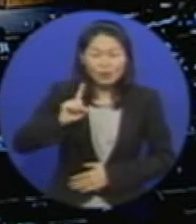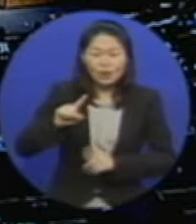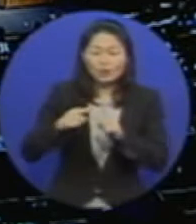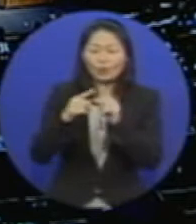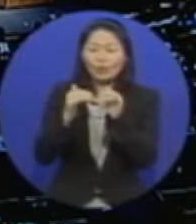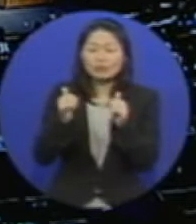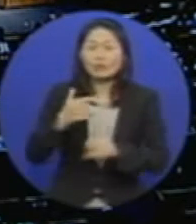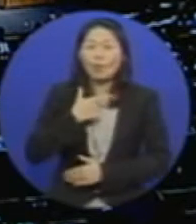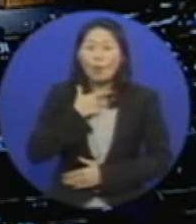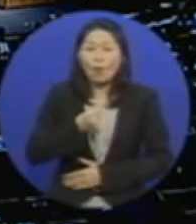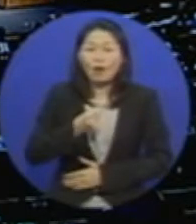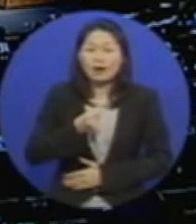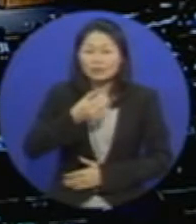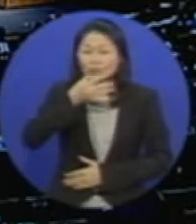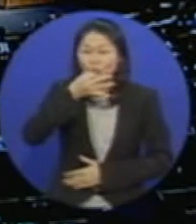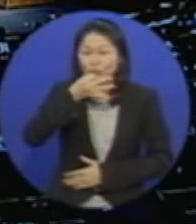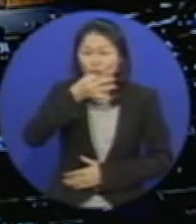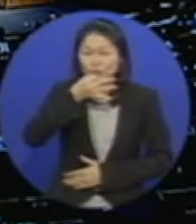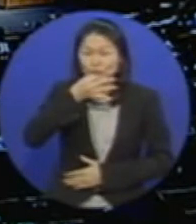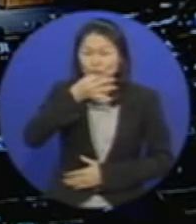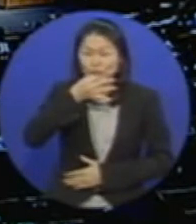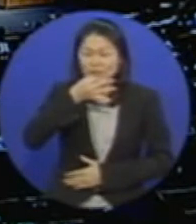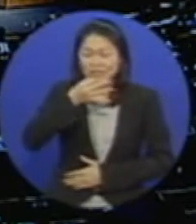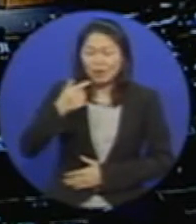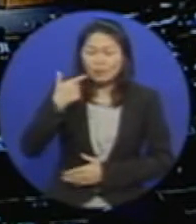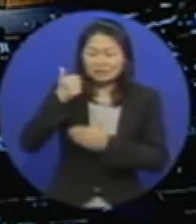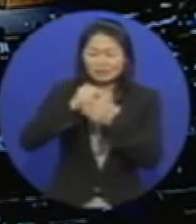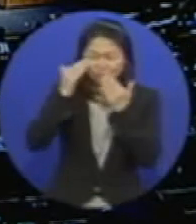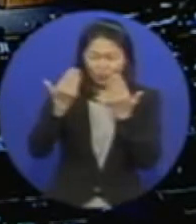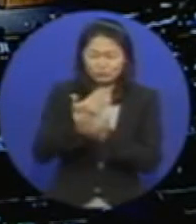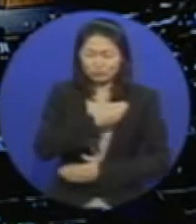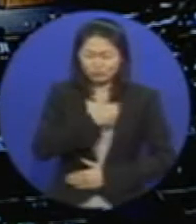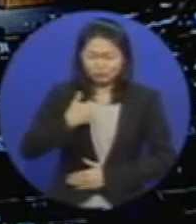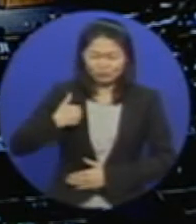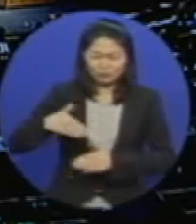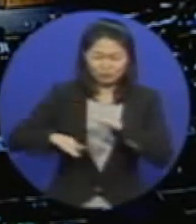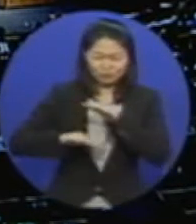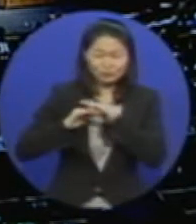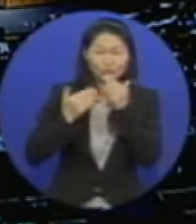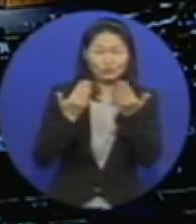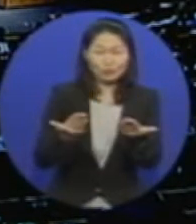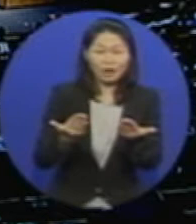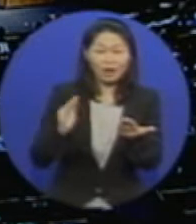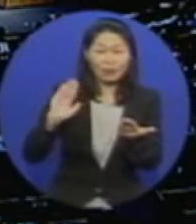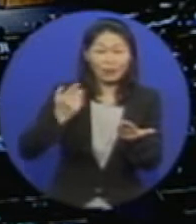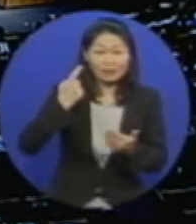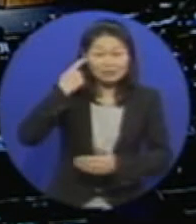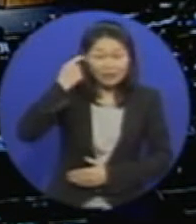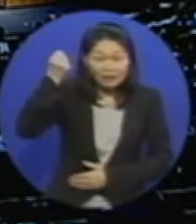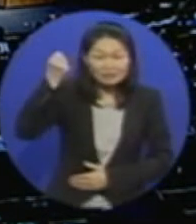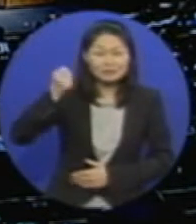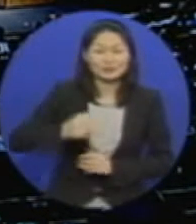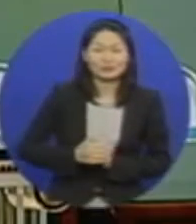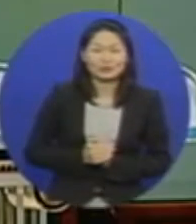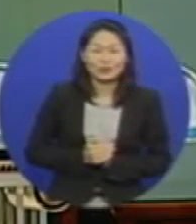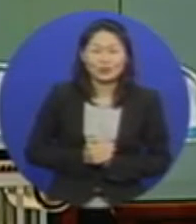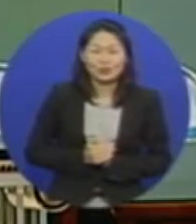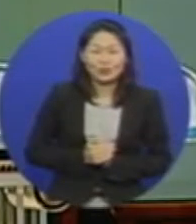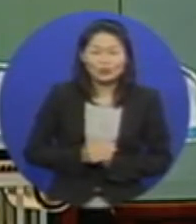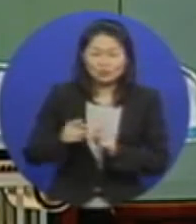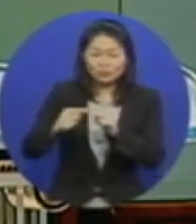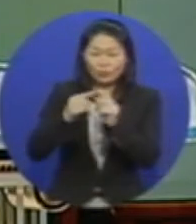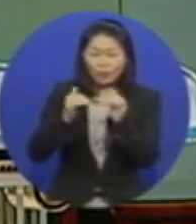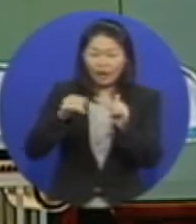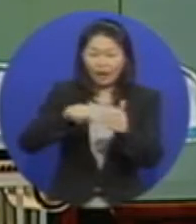원하는 욕구를 목사님이 다 충족시켜 줘야 된다는 생각을 하신다는 거고 또 그